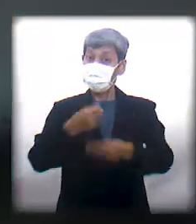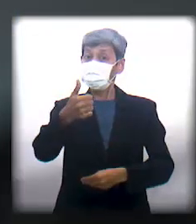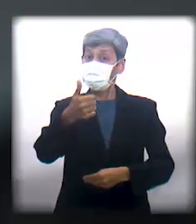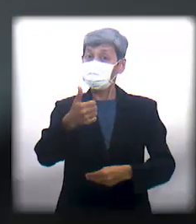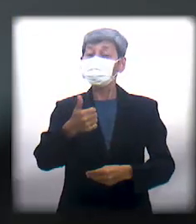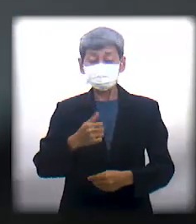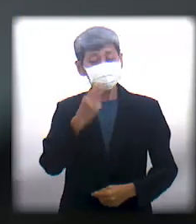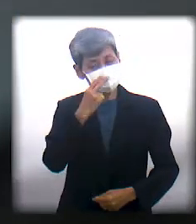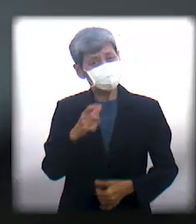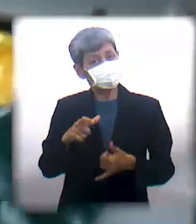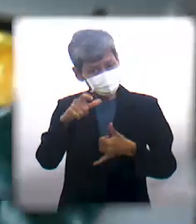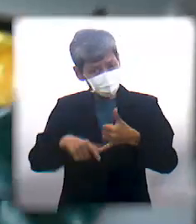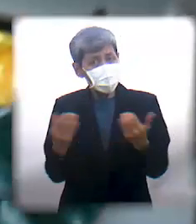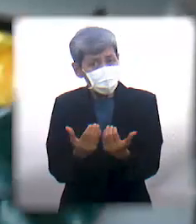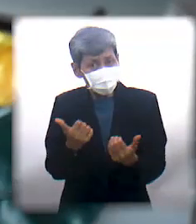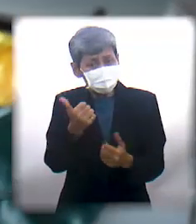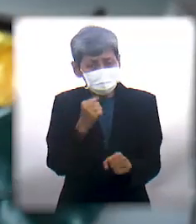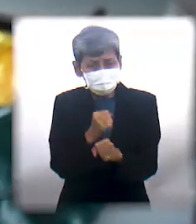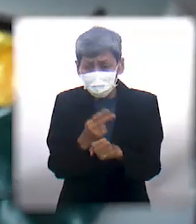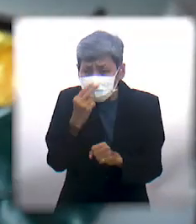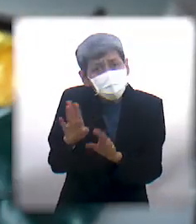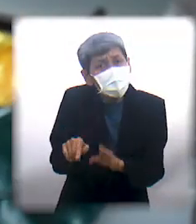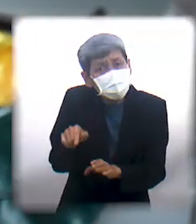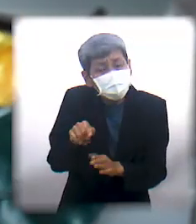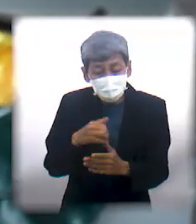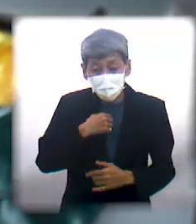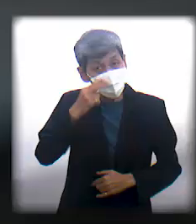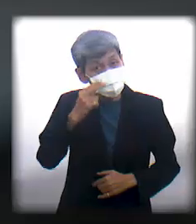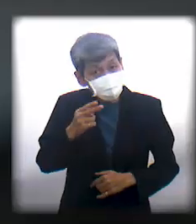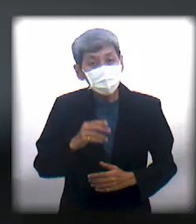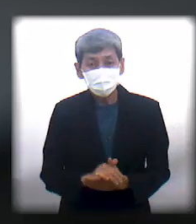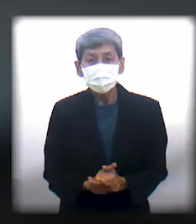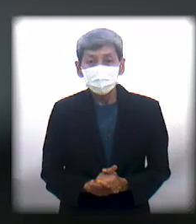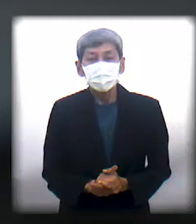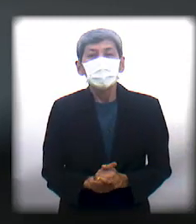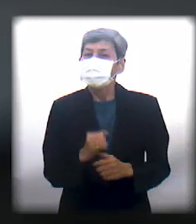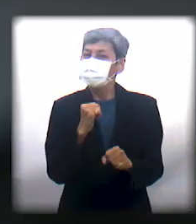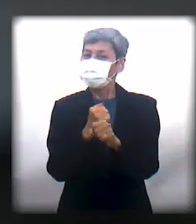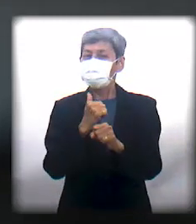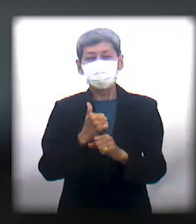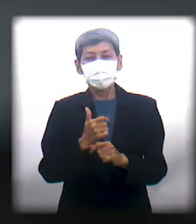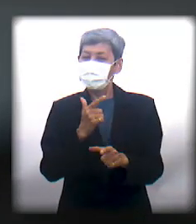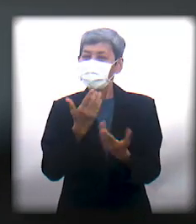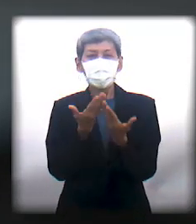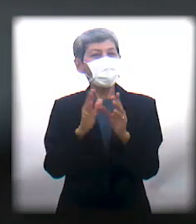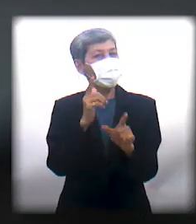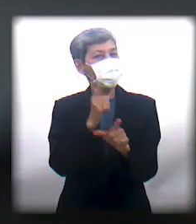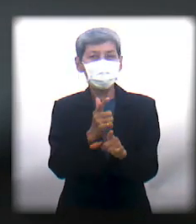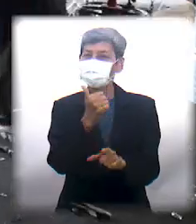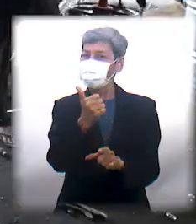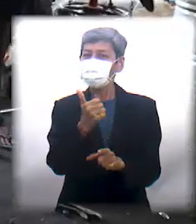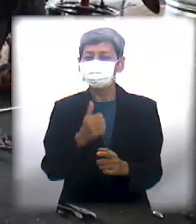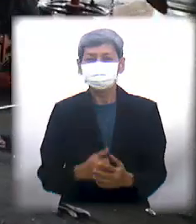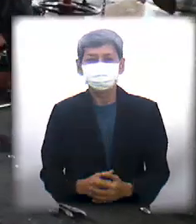ก็ภูมิใจครับเพราะว่าถึงแม้ก็เป็นอย่างนี้แต่ว่าเขาก็สามารถเลี้ยงครอบครัวเขาได้